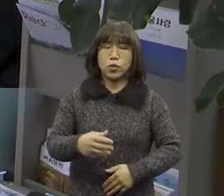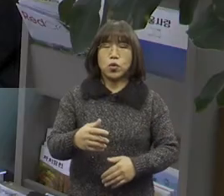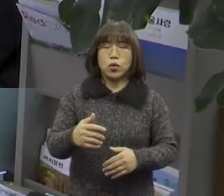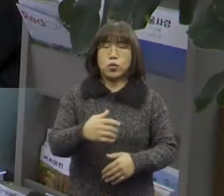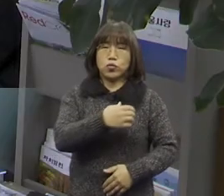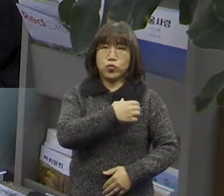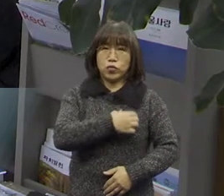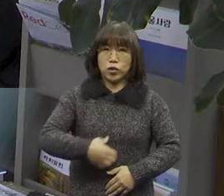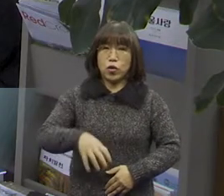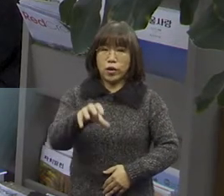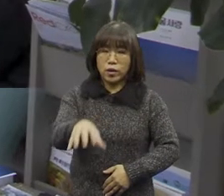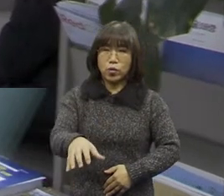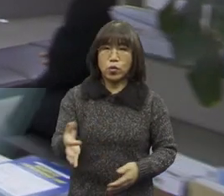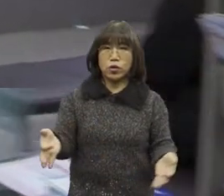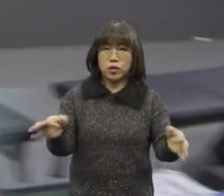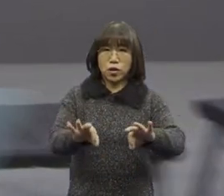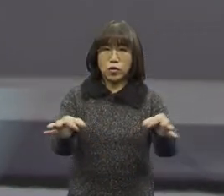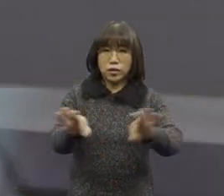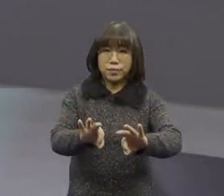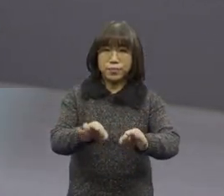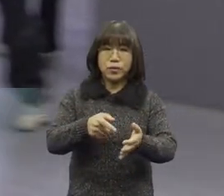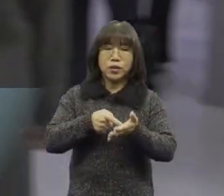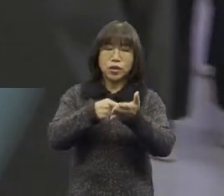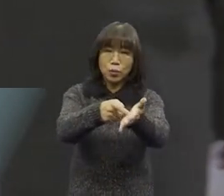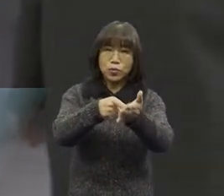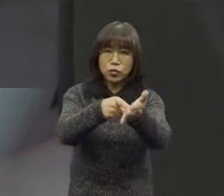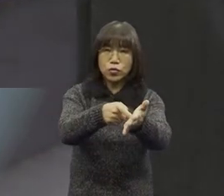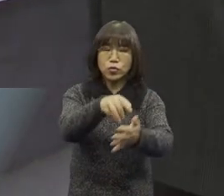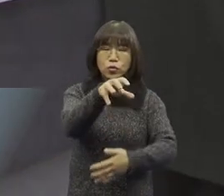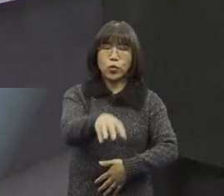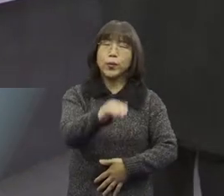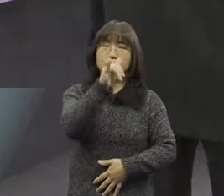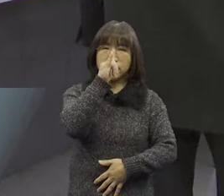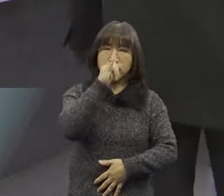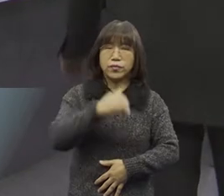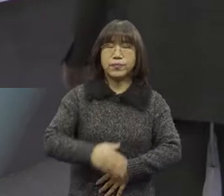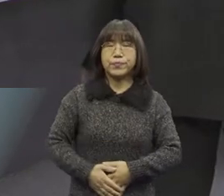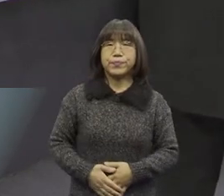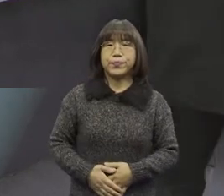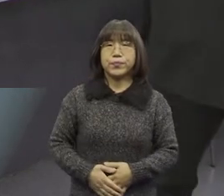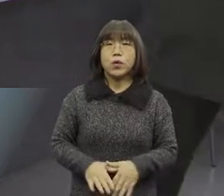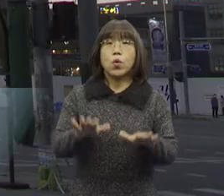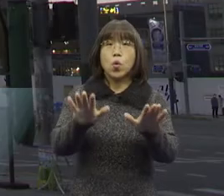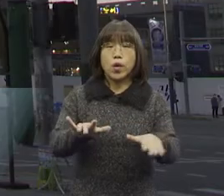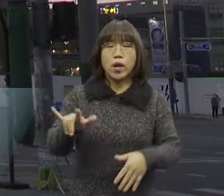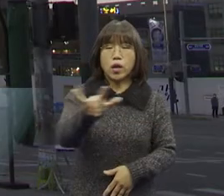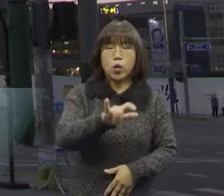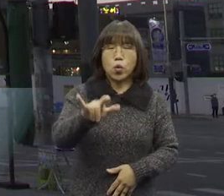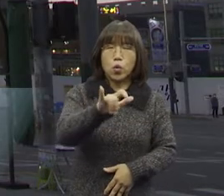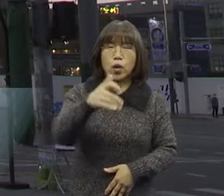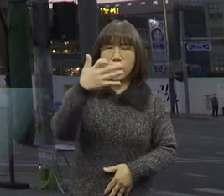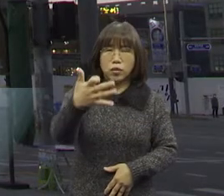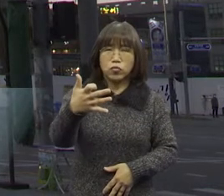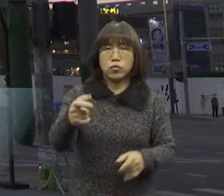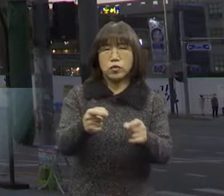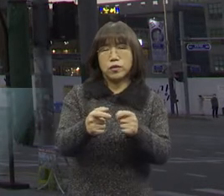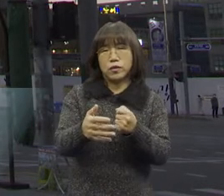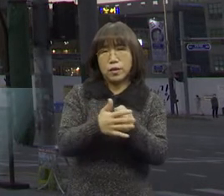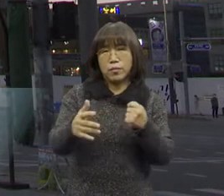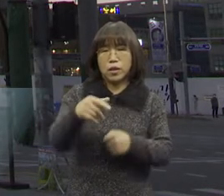각 부서에도 성금을 전달할 수 있는 접수 창구가 마련돼 있습니다. 특히 올해는 코로나19로